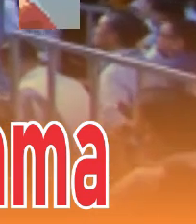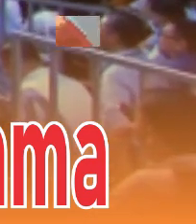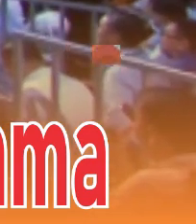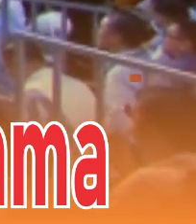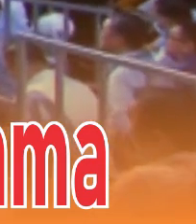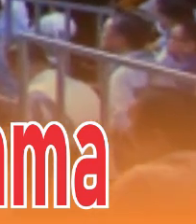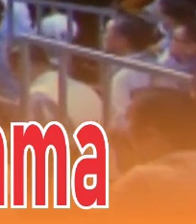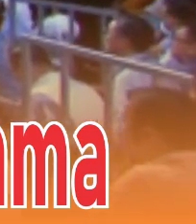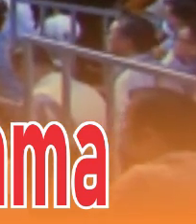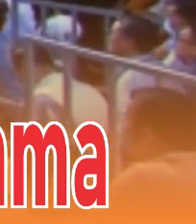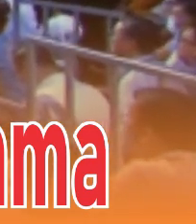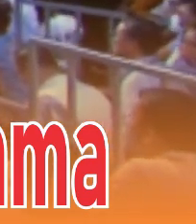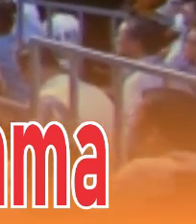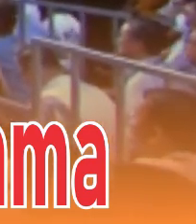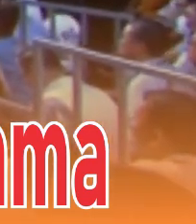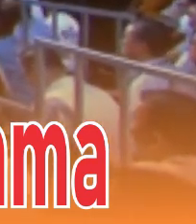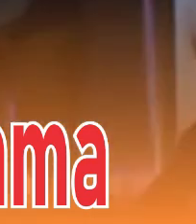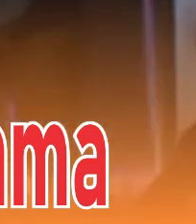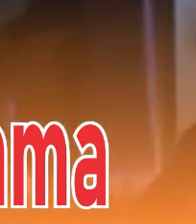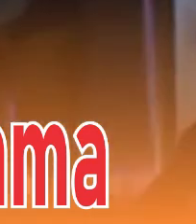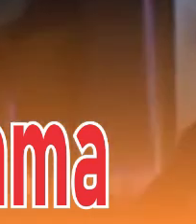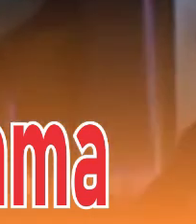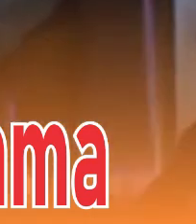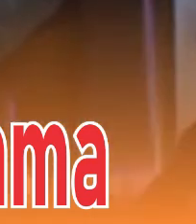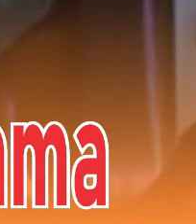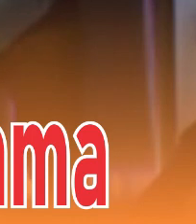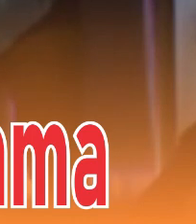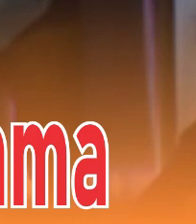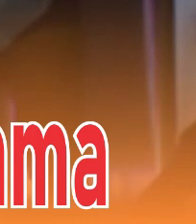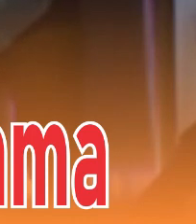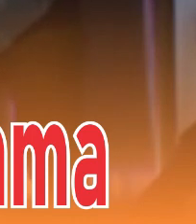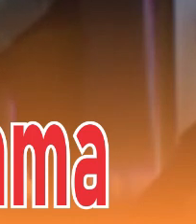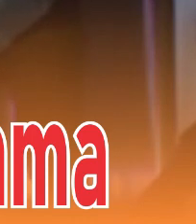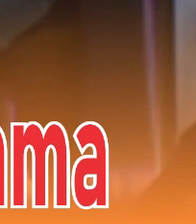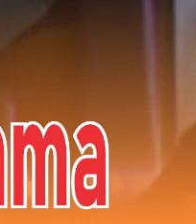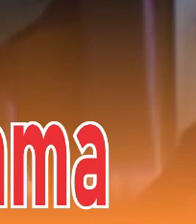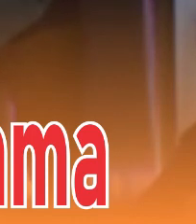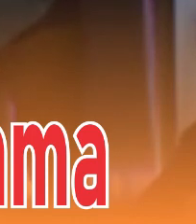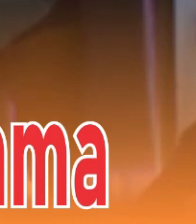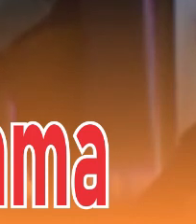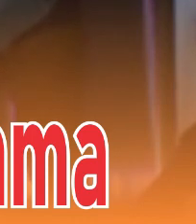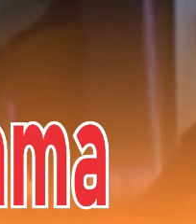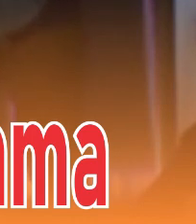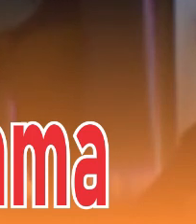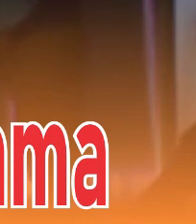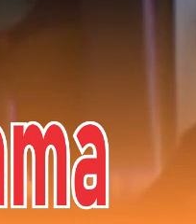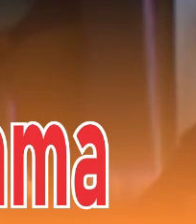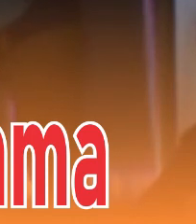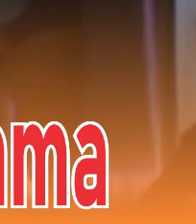Ya, di segmen sebelumnya kita sudah menyaksikan para calon presiden saling berdebat dan juga